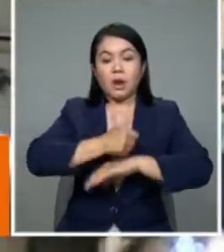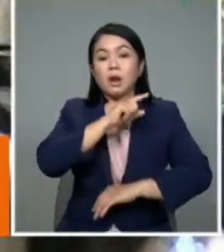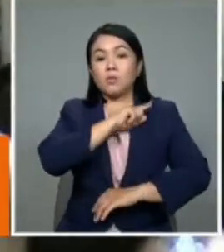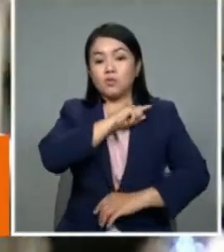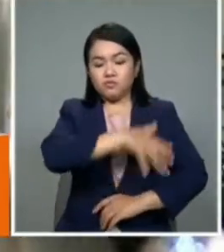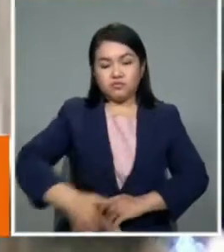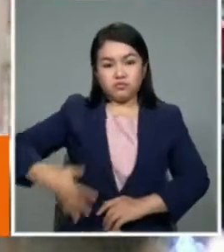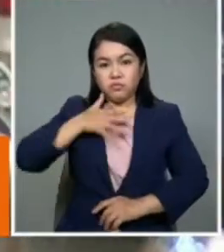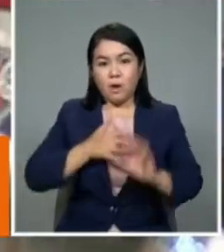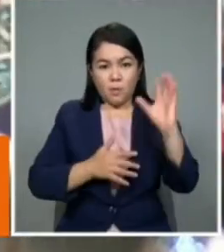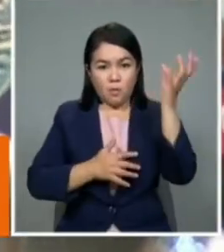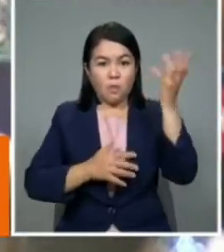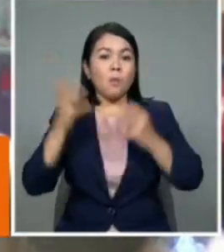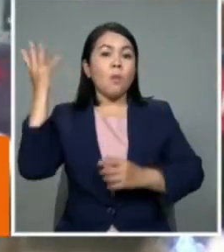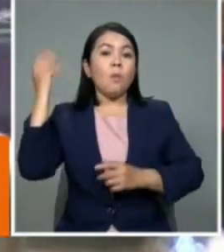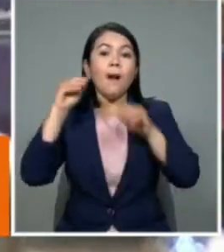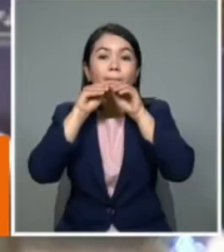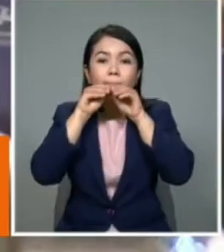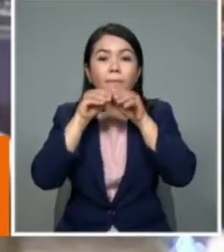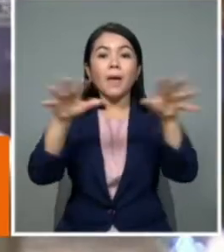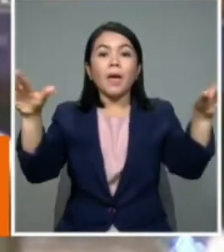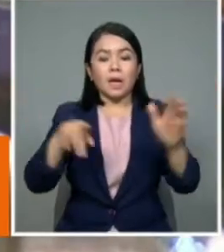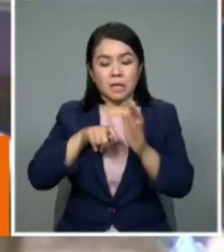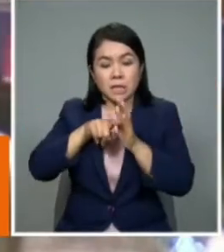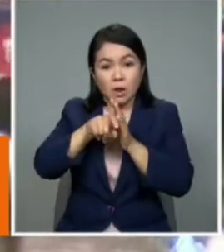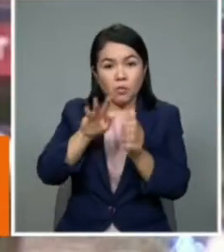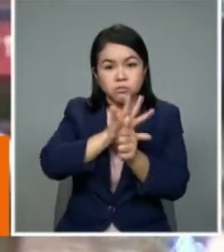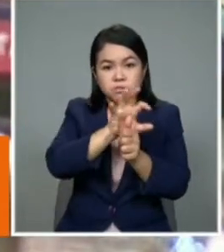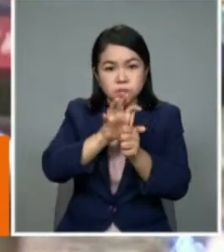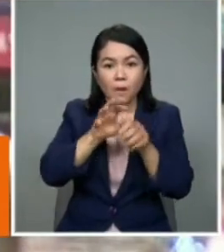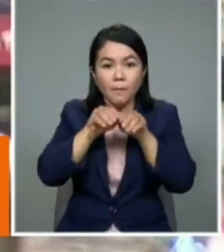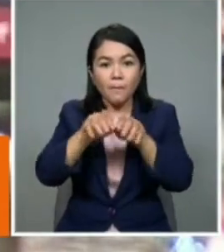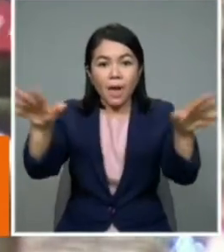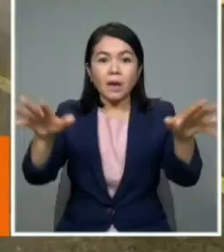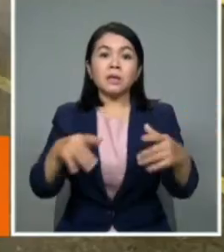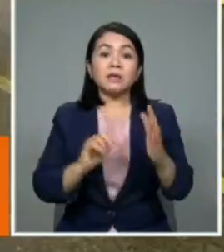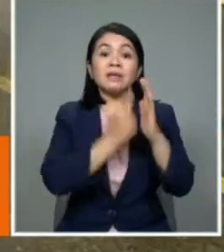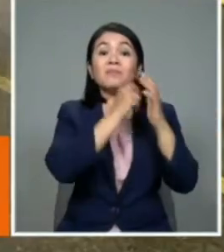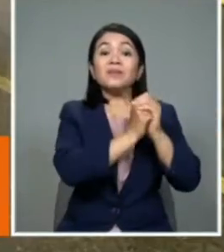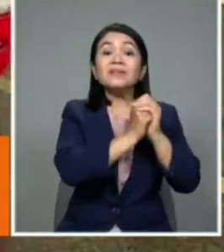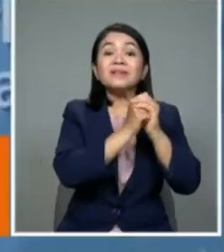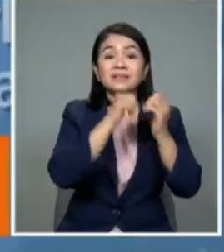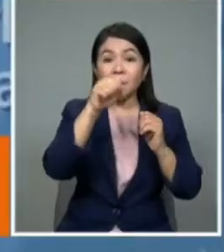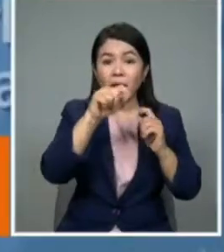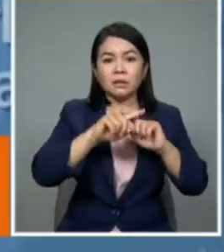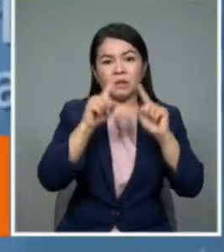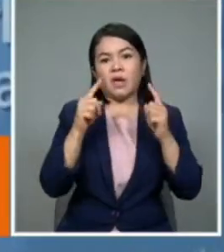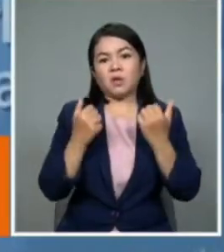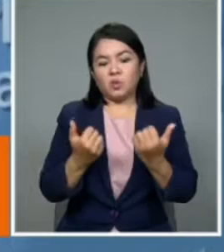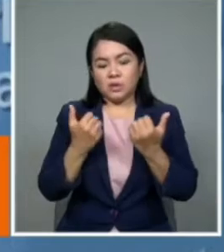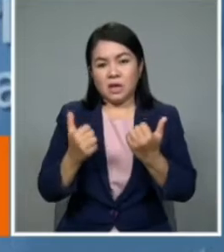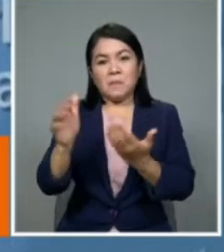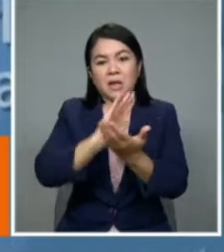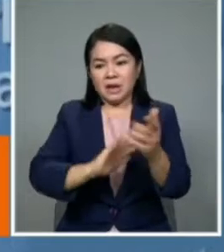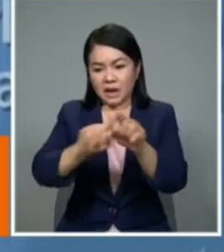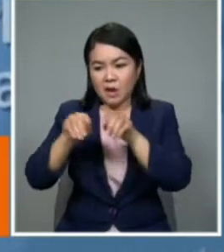ของ WHO แถลงเมื่อวานนี้นะครับว่าจำนวนผู้ติดเชื้อโคโรนาสายพันธุ์ใหม่นอกประเทศจีนพุ่งพรวดเลยนะครับ13เท่า